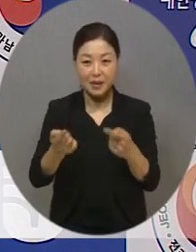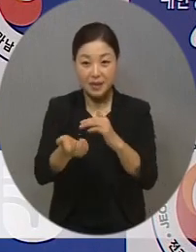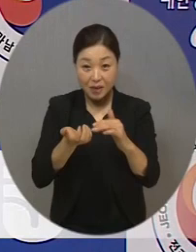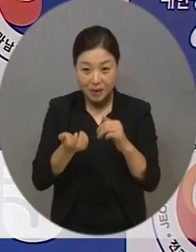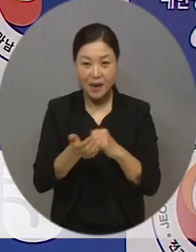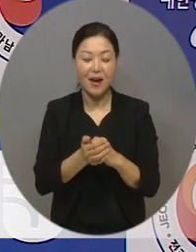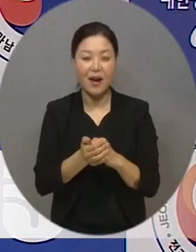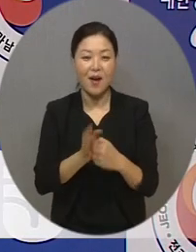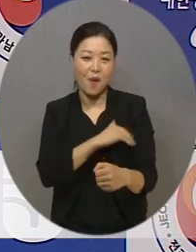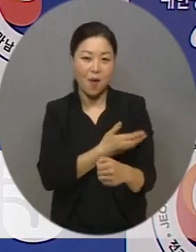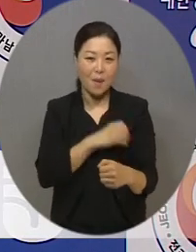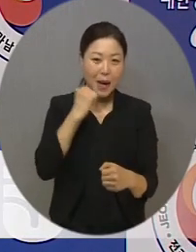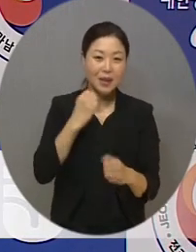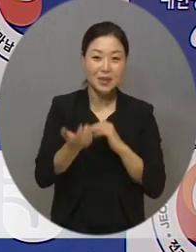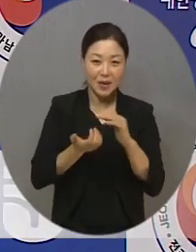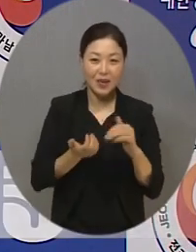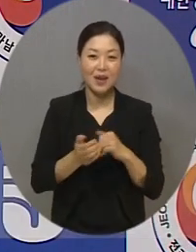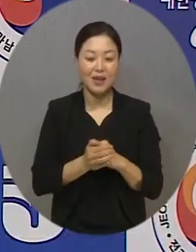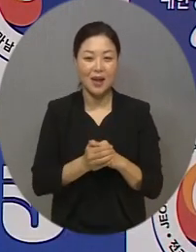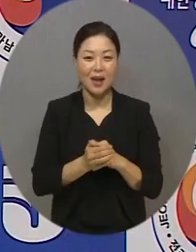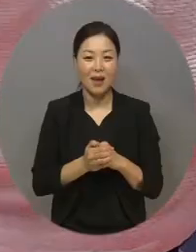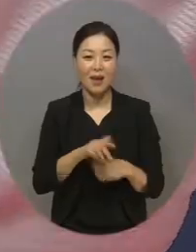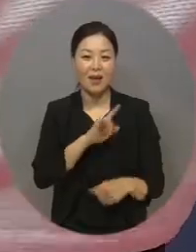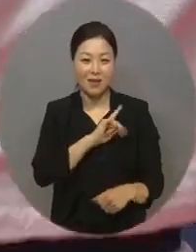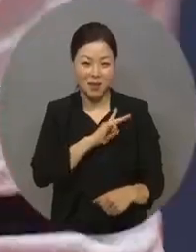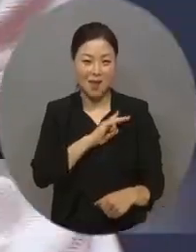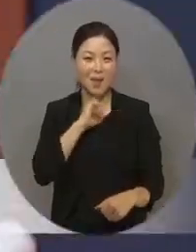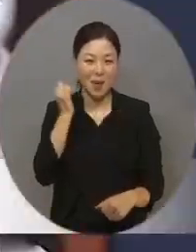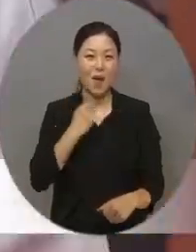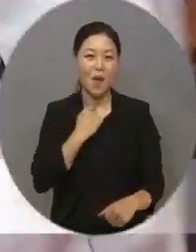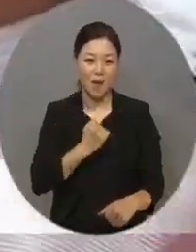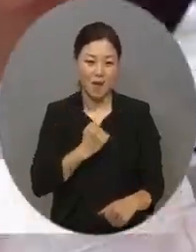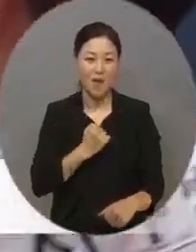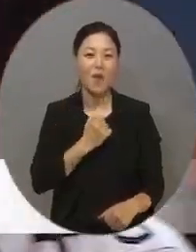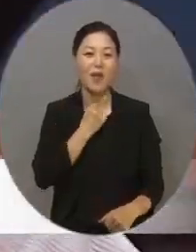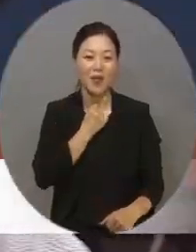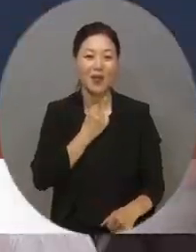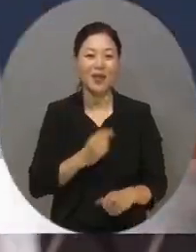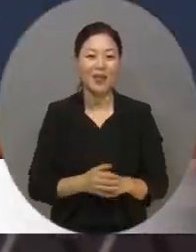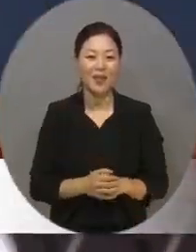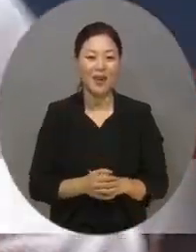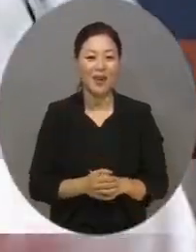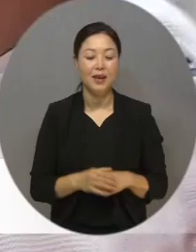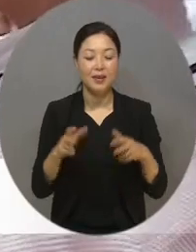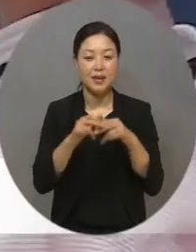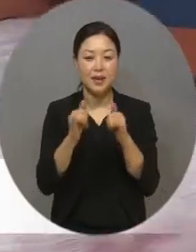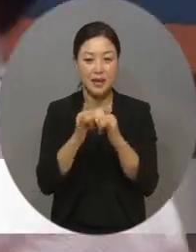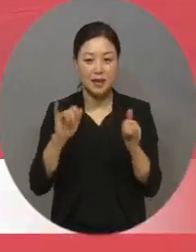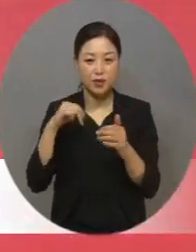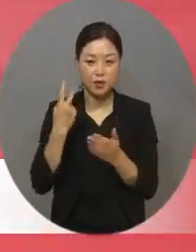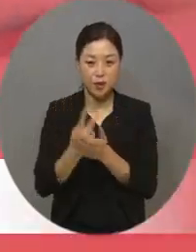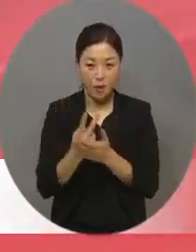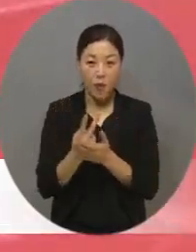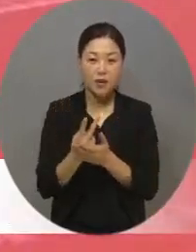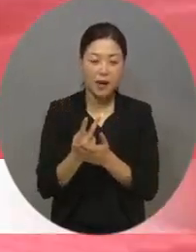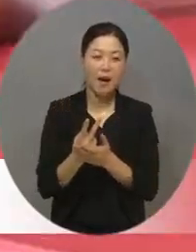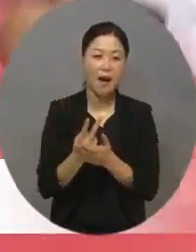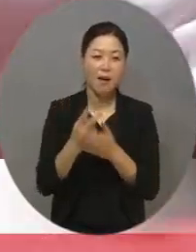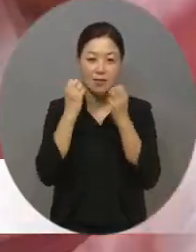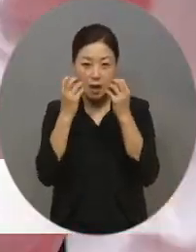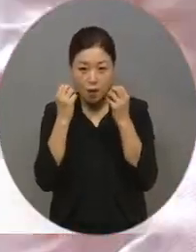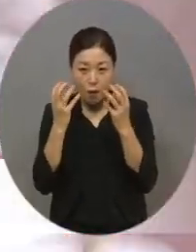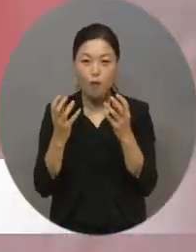따기 전까지 1, 2등을 한번 해보고 싶습니다. 새로운 장애인 유도의 바람. 더 큰 무대로 향하는